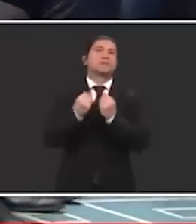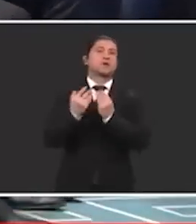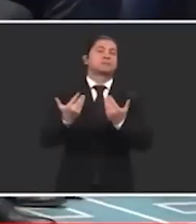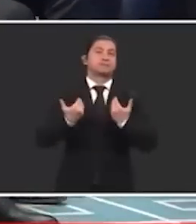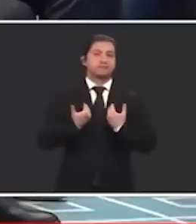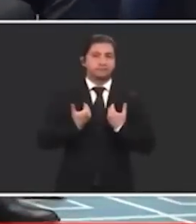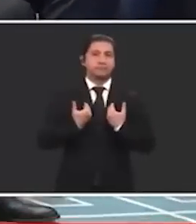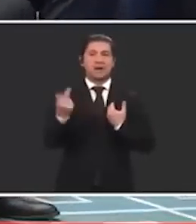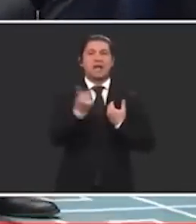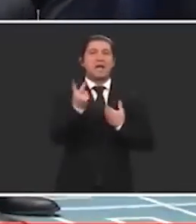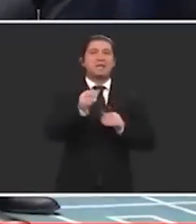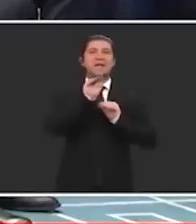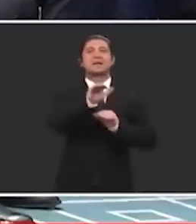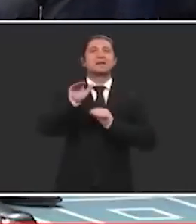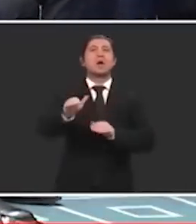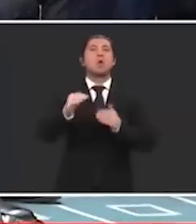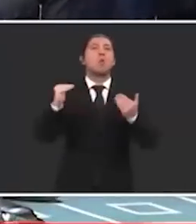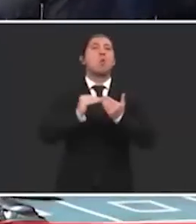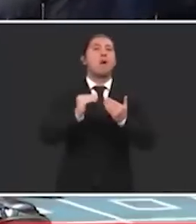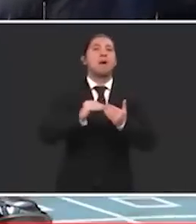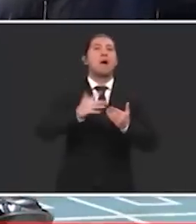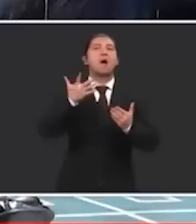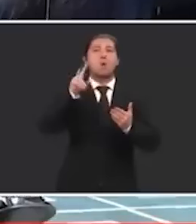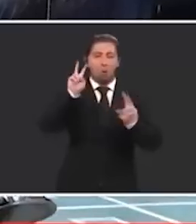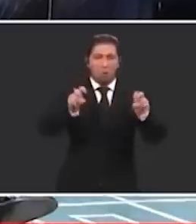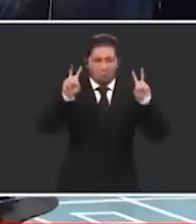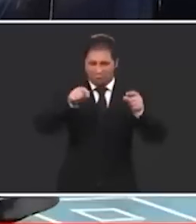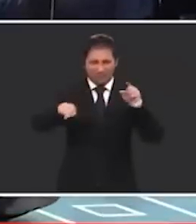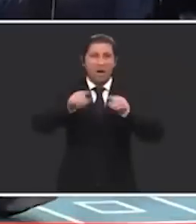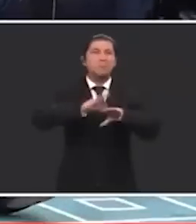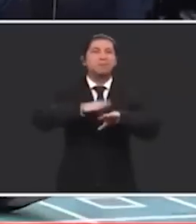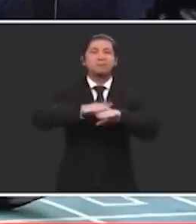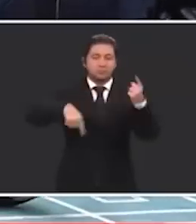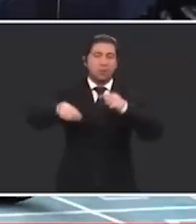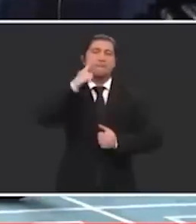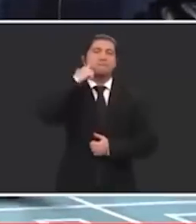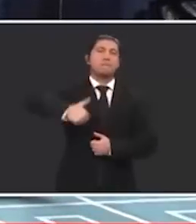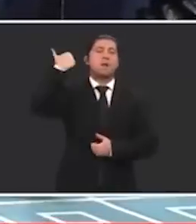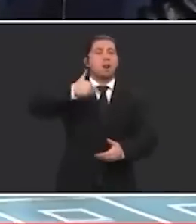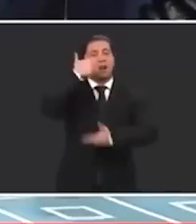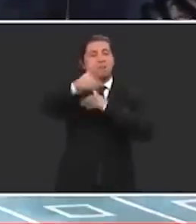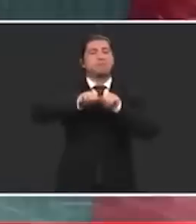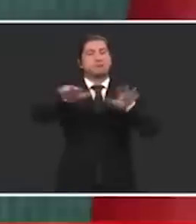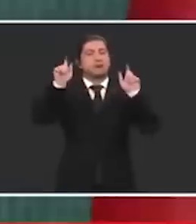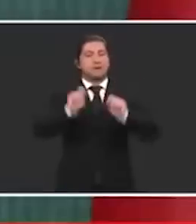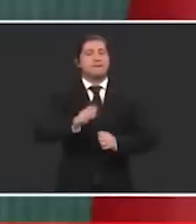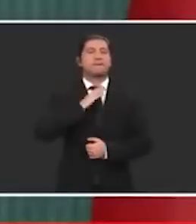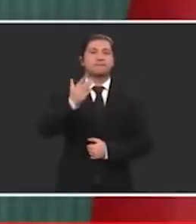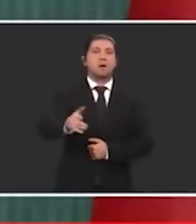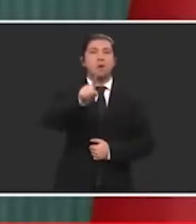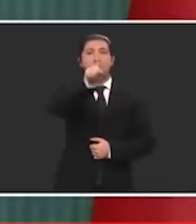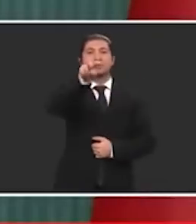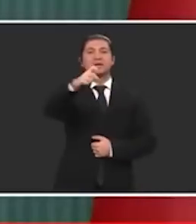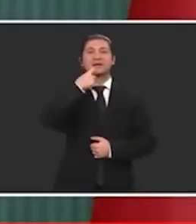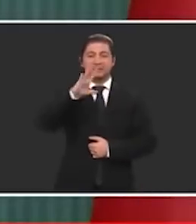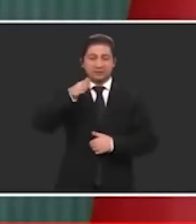Her iki desteğe ilişkin uygulama esasları bakanlıklarımızca belirlenecektir. 18